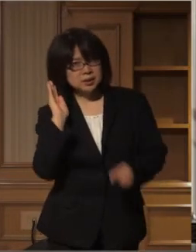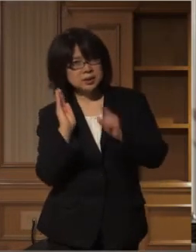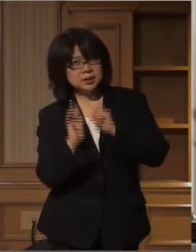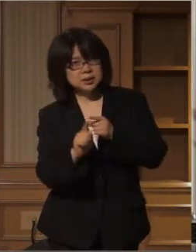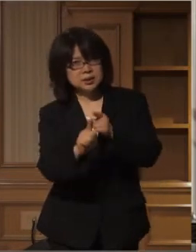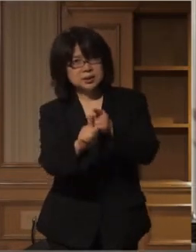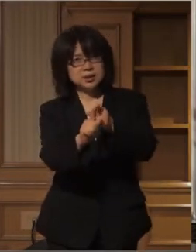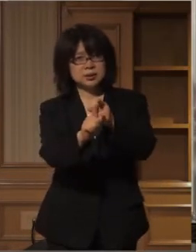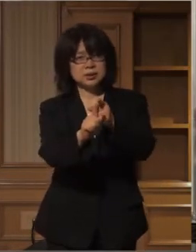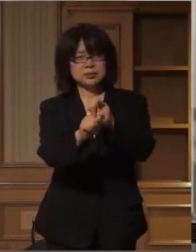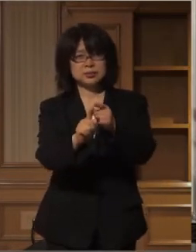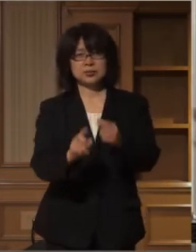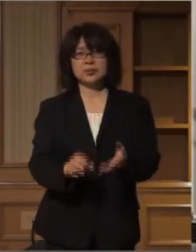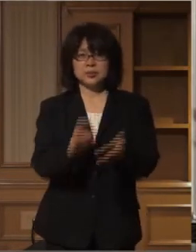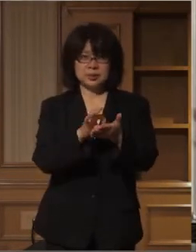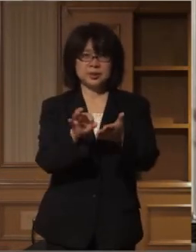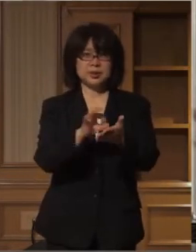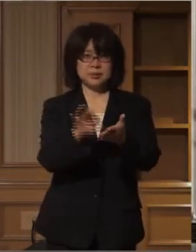きっていうのは、